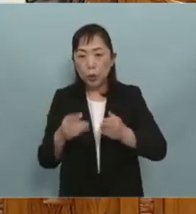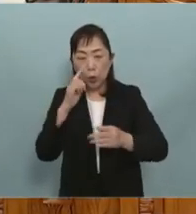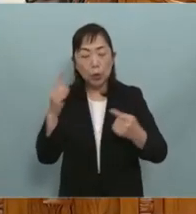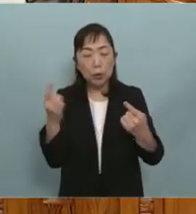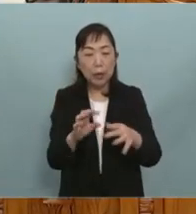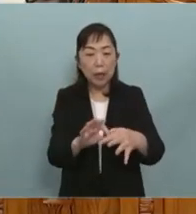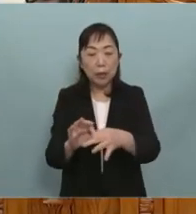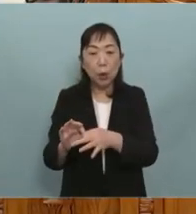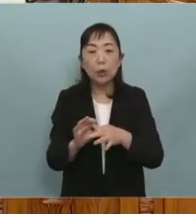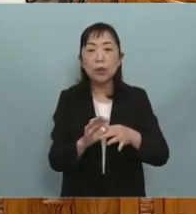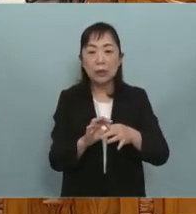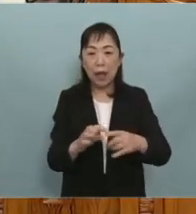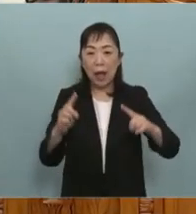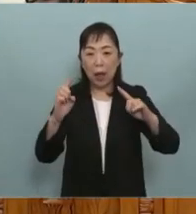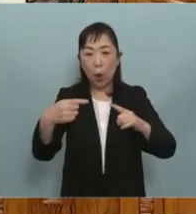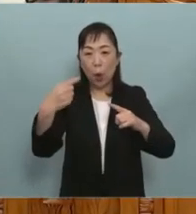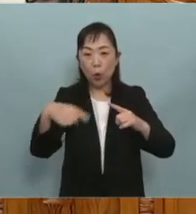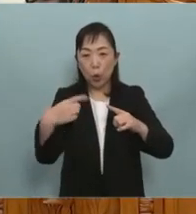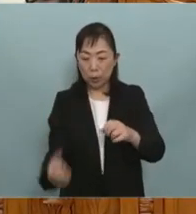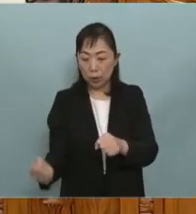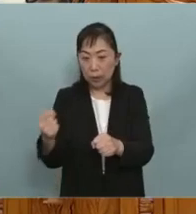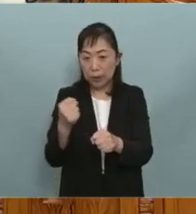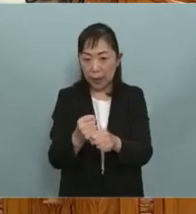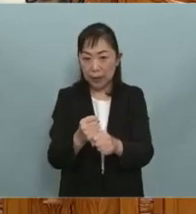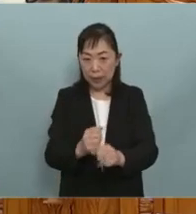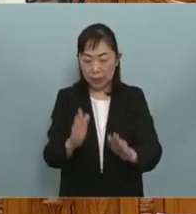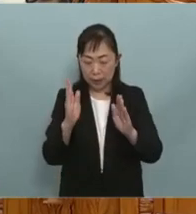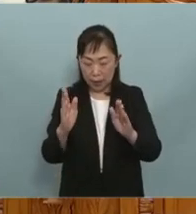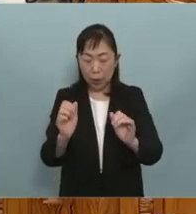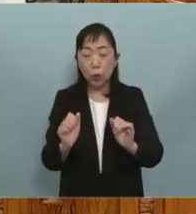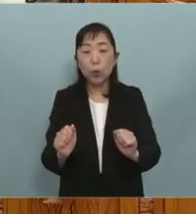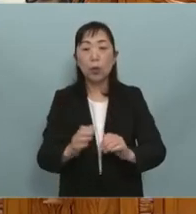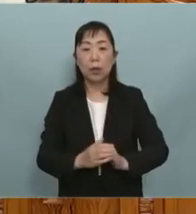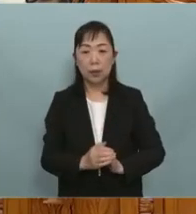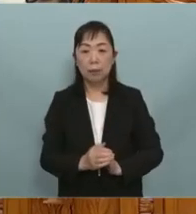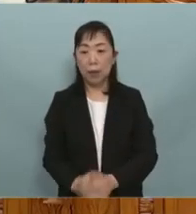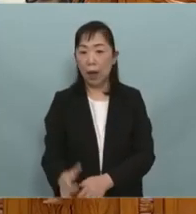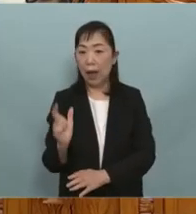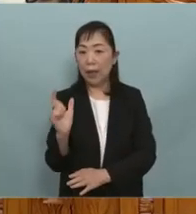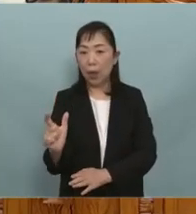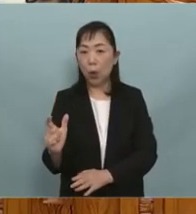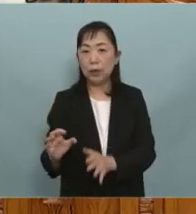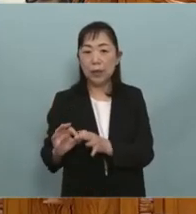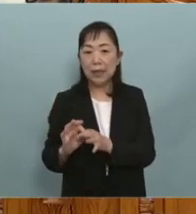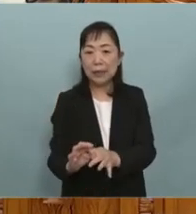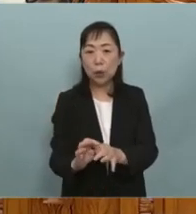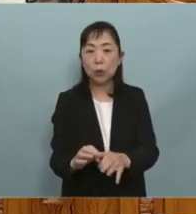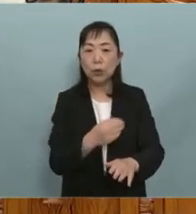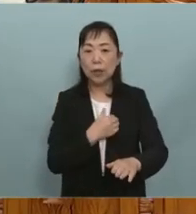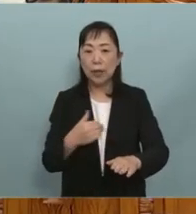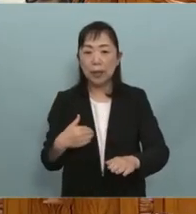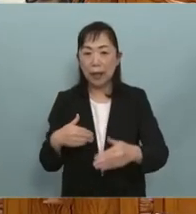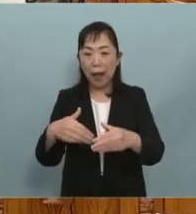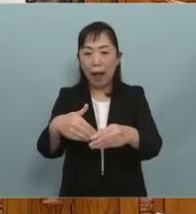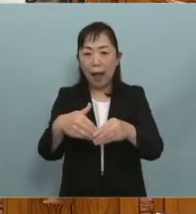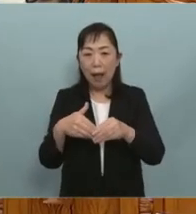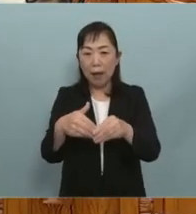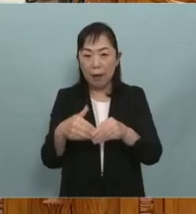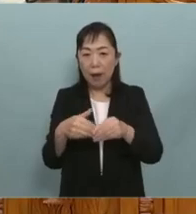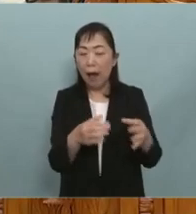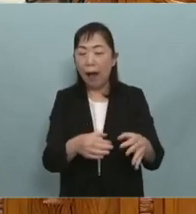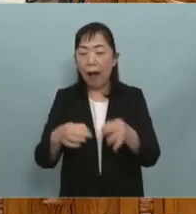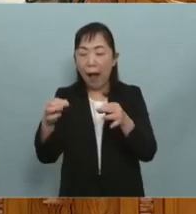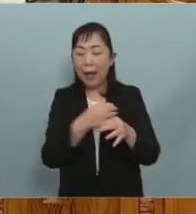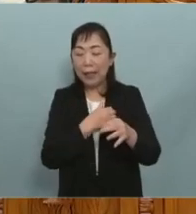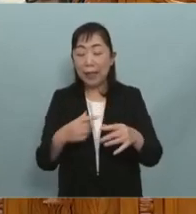た公教育の再生に全力を上げます狂人で持続性のある稼げる日本の再